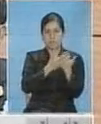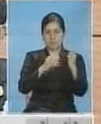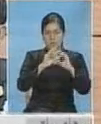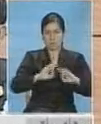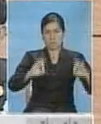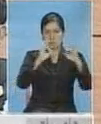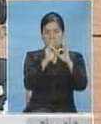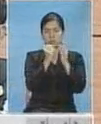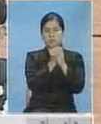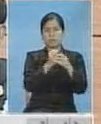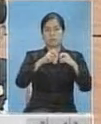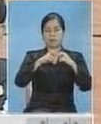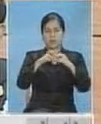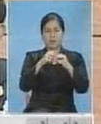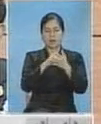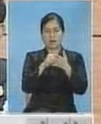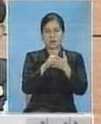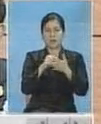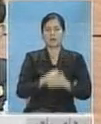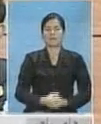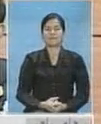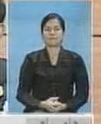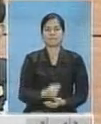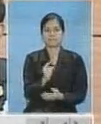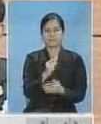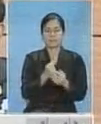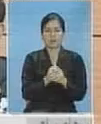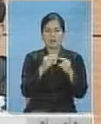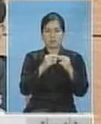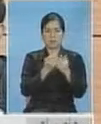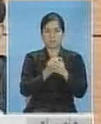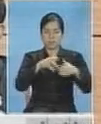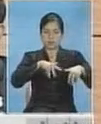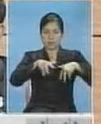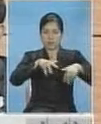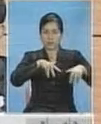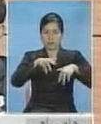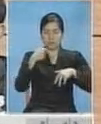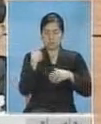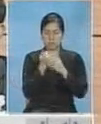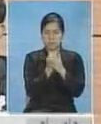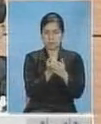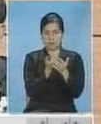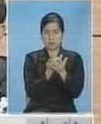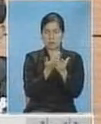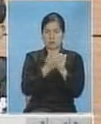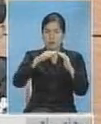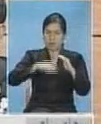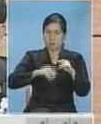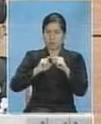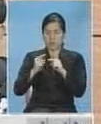ให้กับพี่น้องประชาชนในภาพรวมทั้งหมดซึ่งจะลดภาระค่าใช้จ่ายได้ทั้งหมด 36,000 ล้านบา